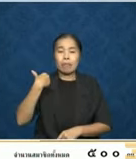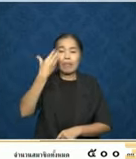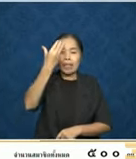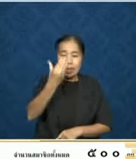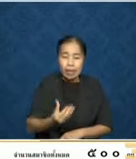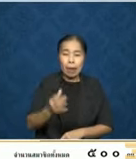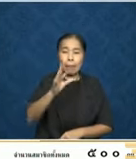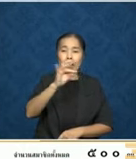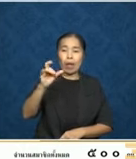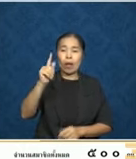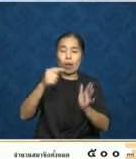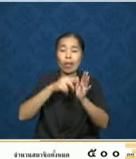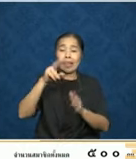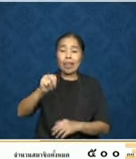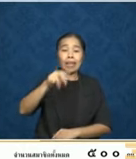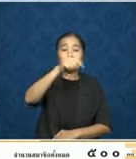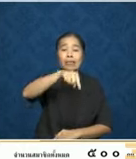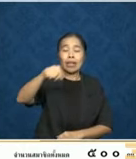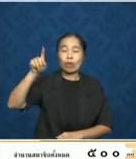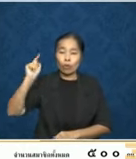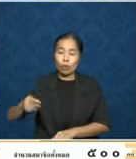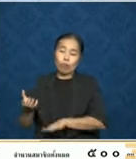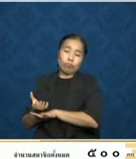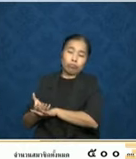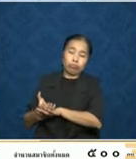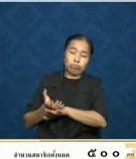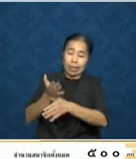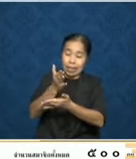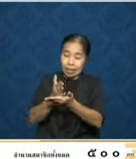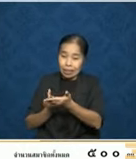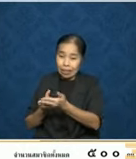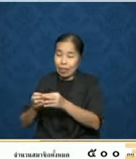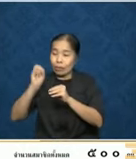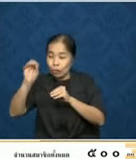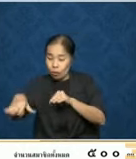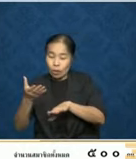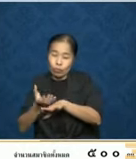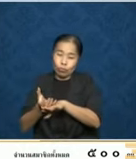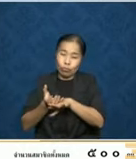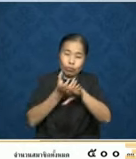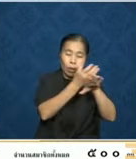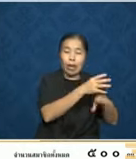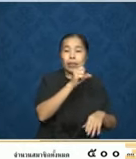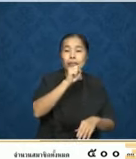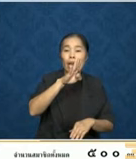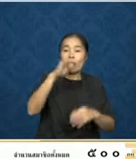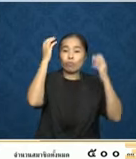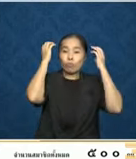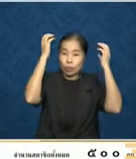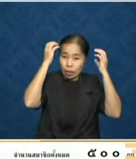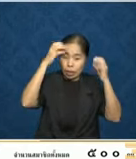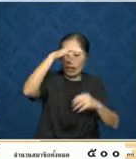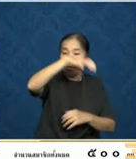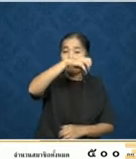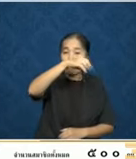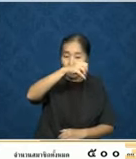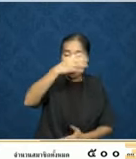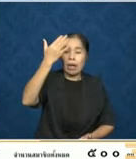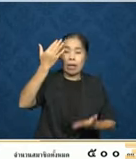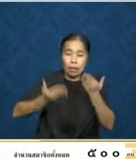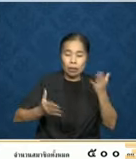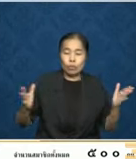ต่อเดือนก็ต้องบรรทุกไปกำจัดที่โรงไฟฟ้าขยะสระบุรีบ้างครับหรือบางทีก็